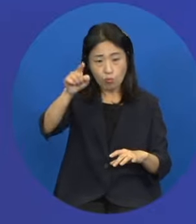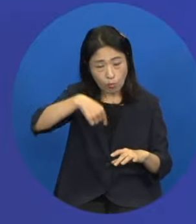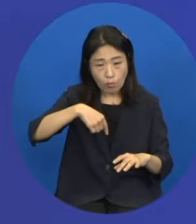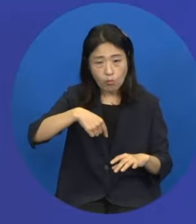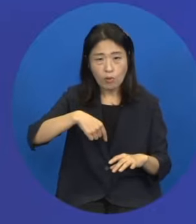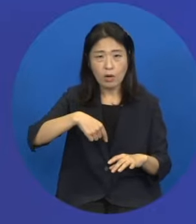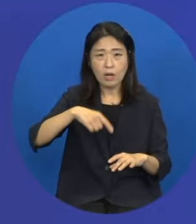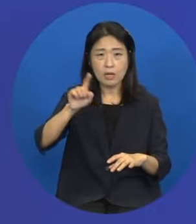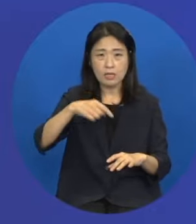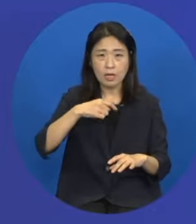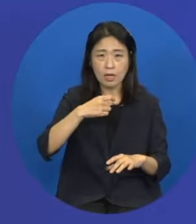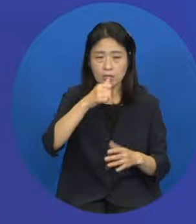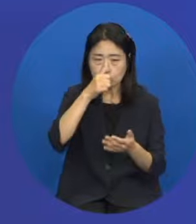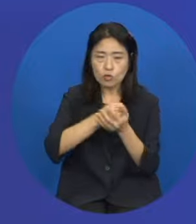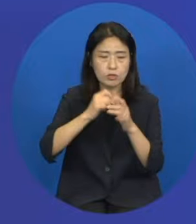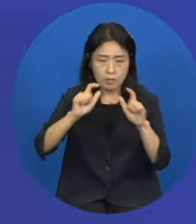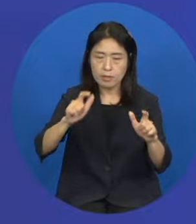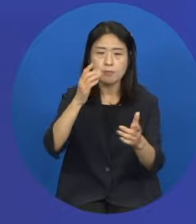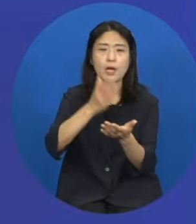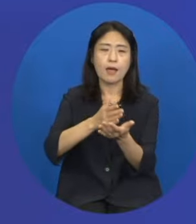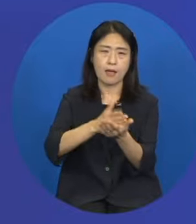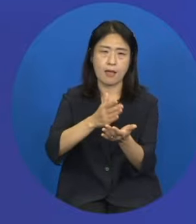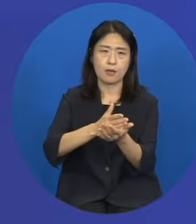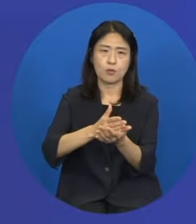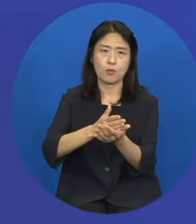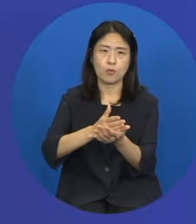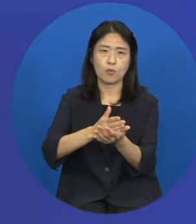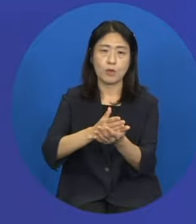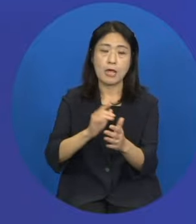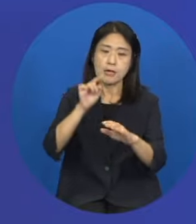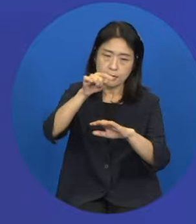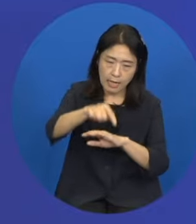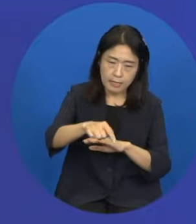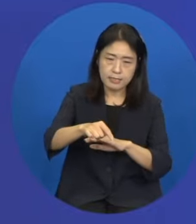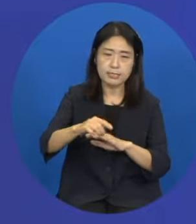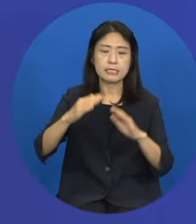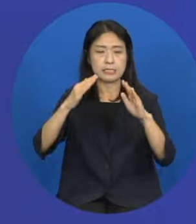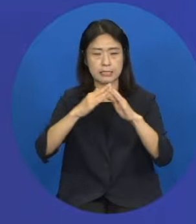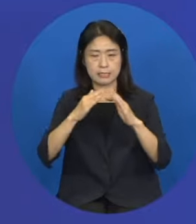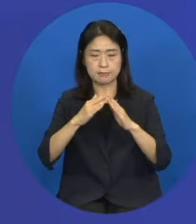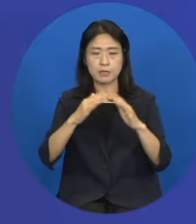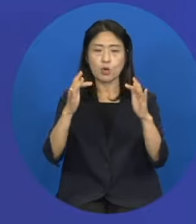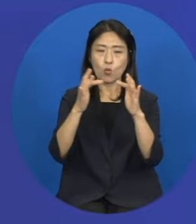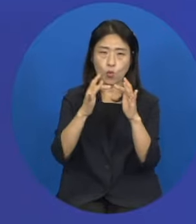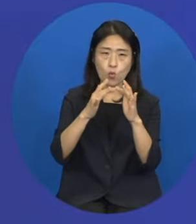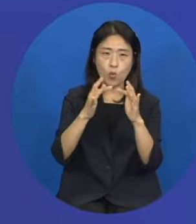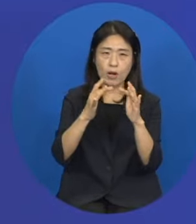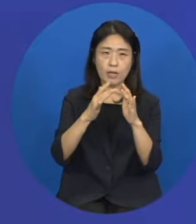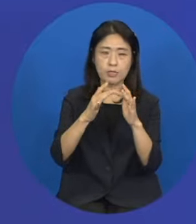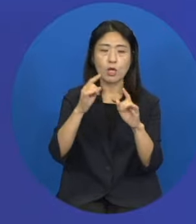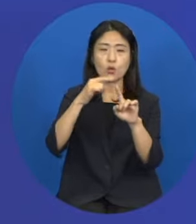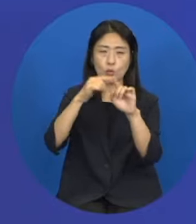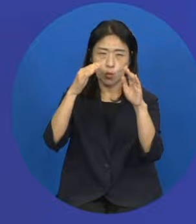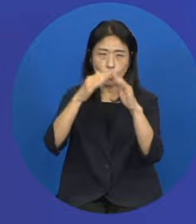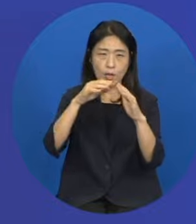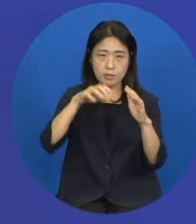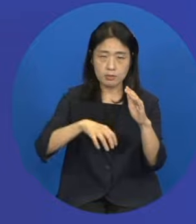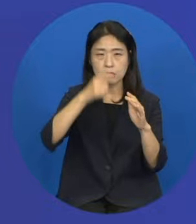마시고요. 나가서 기도하든, 집에서 기도하든, 온라인으로 기도하든, 교회에서